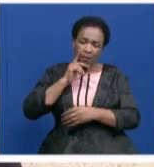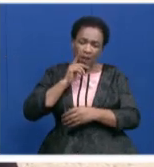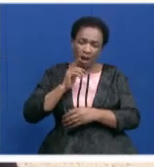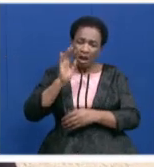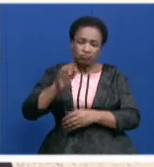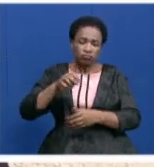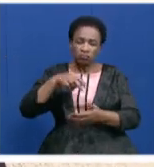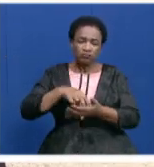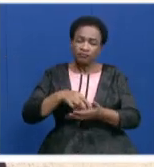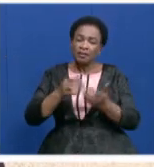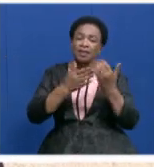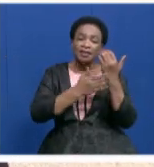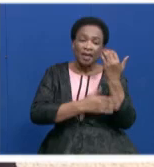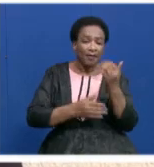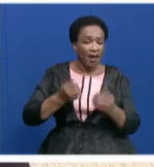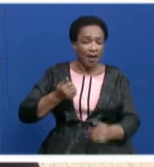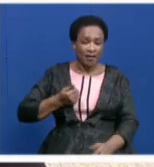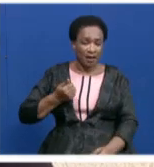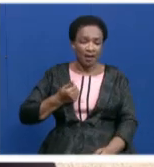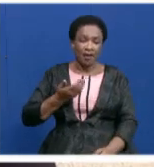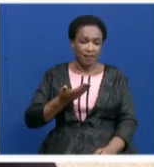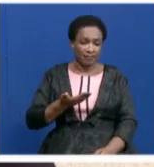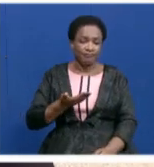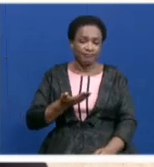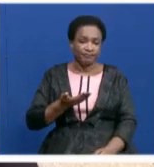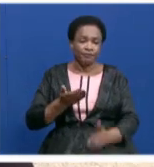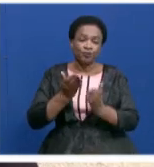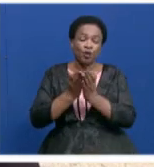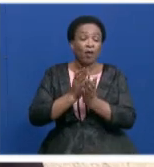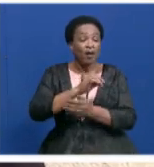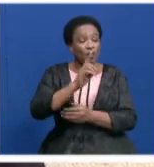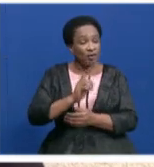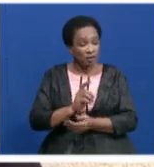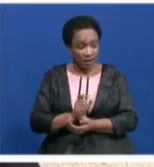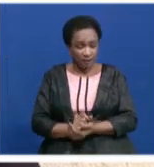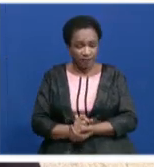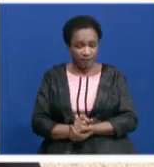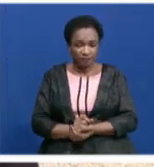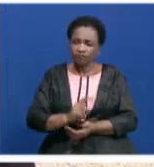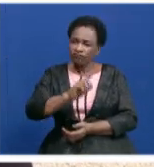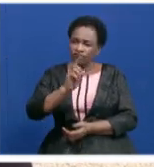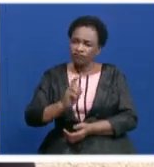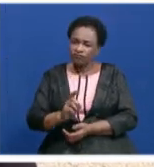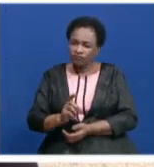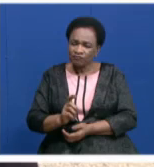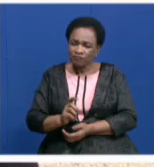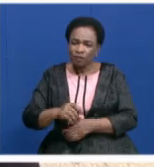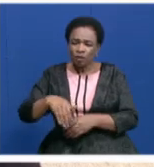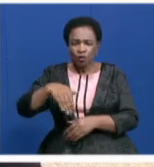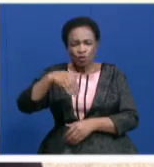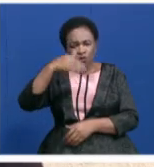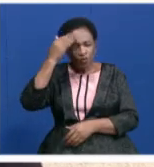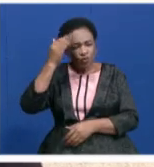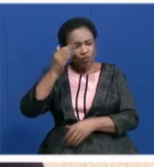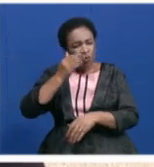tenki d samani naomba kuku akani cha ut